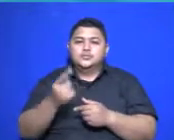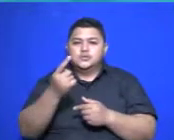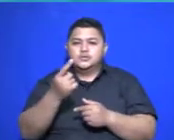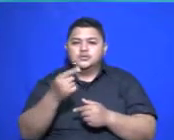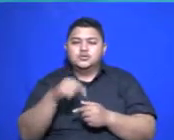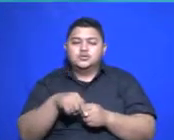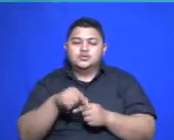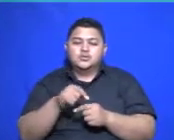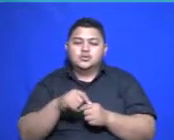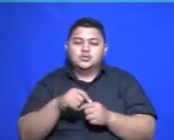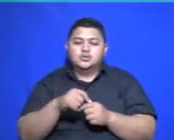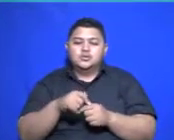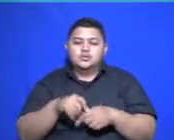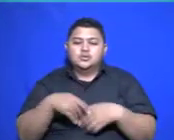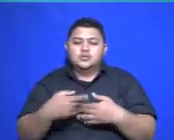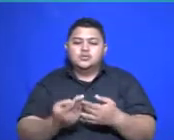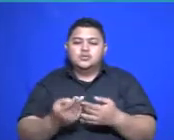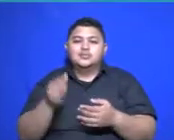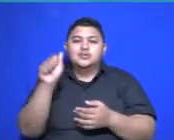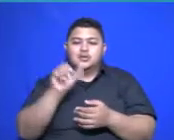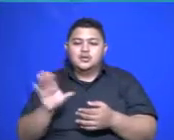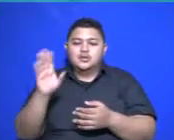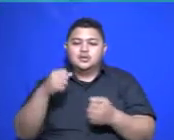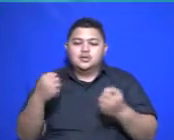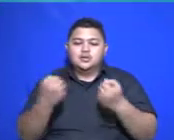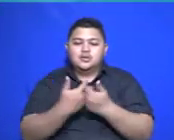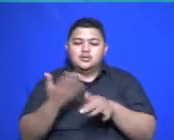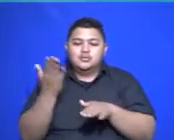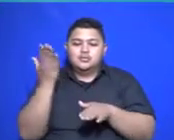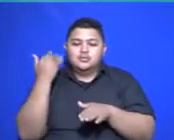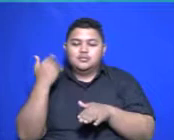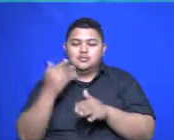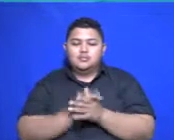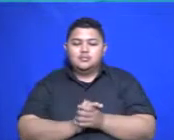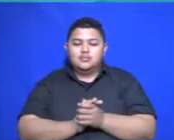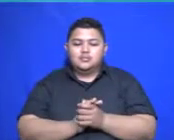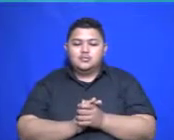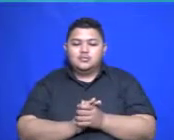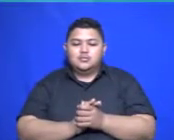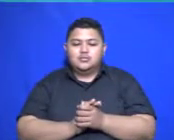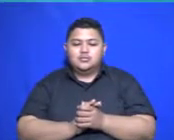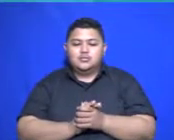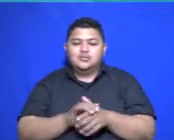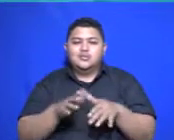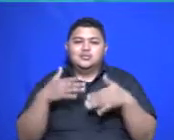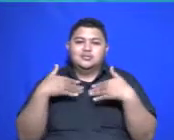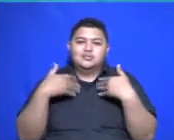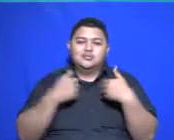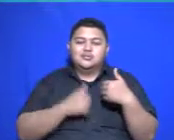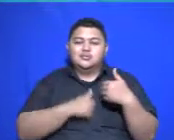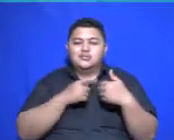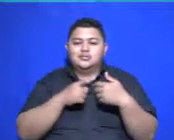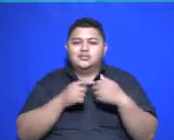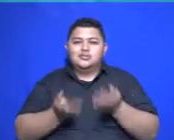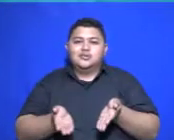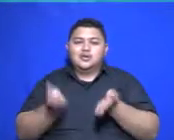adalah bagaimana penyelenggaraan Asian Games baru-baru ini yang menorehkan secara baru Indonesia dalam mengangkat energi